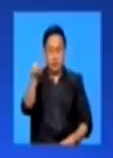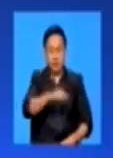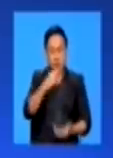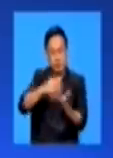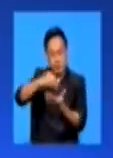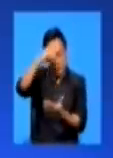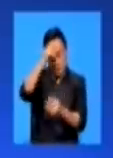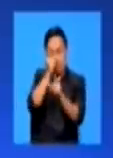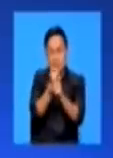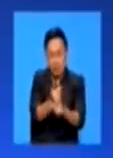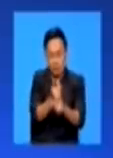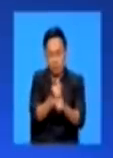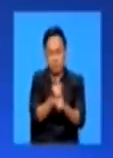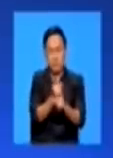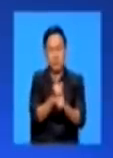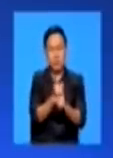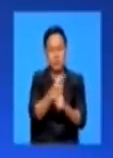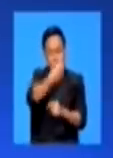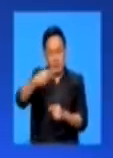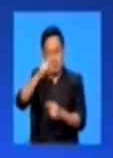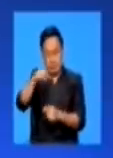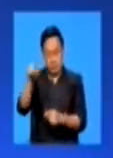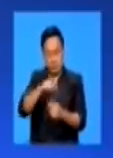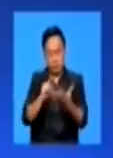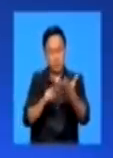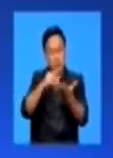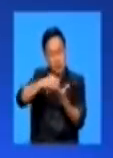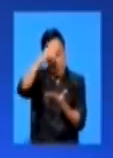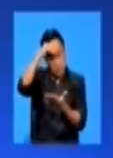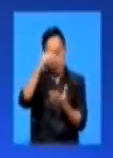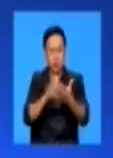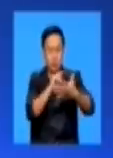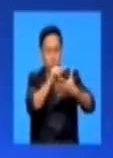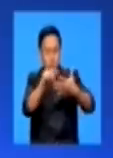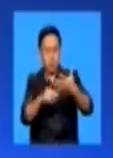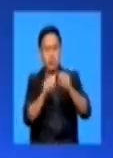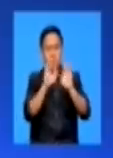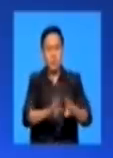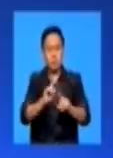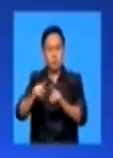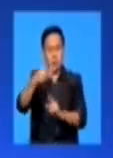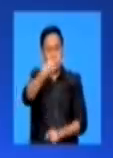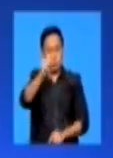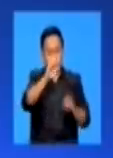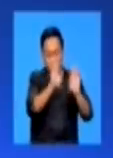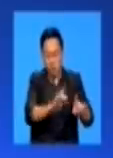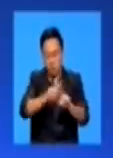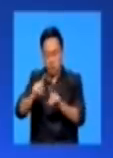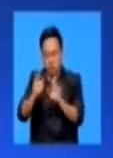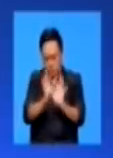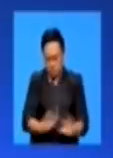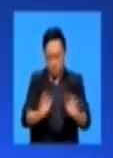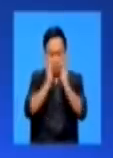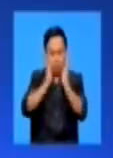ภาษาอังกฤษตามสารศึกษาซึ่งมันมีหลักสูตรเขาอยู่แล้ววันนี้ต้องสอนให้คนฟังได้ก่อนฟังเข้า